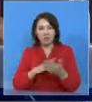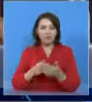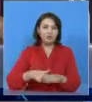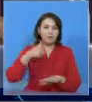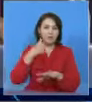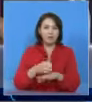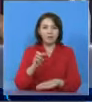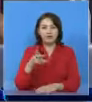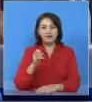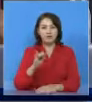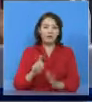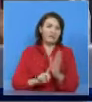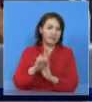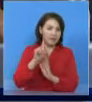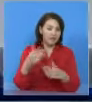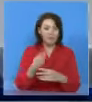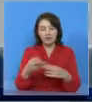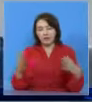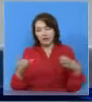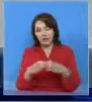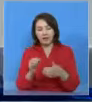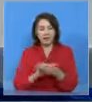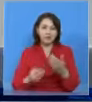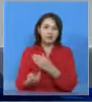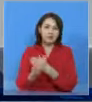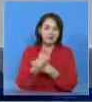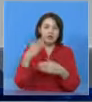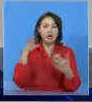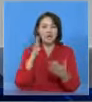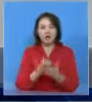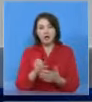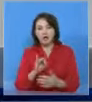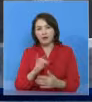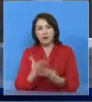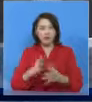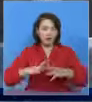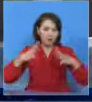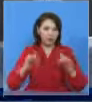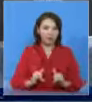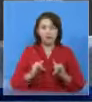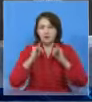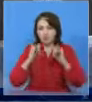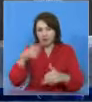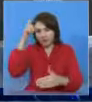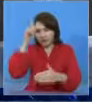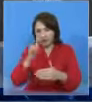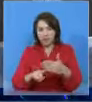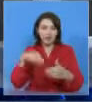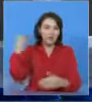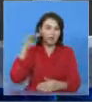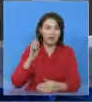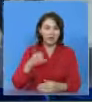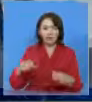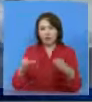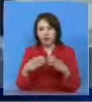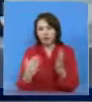төрағасы Ұлықбек Есдәулет бастаған бір топ ақын жазушы келді. Бұл жергілікті қаламгерлерге деген үлкен құрмет пен сенім. Олар Ақтөбеде әдеби